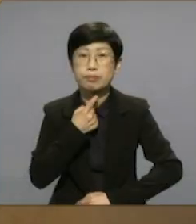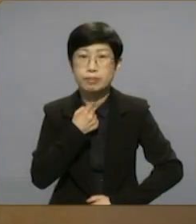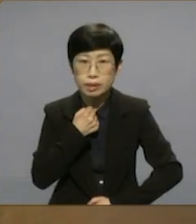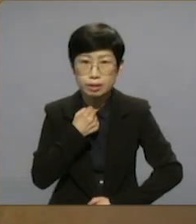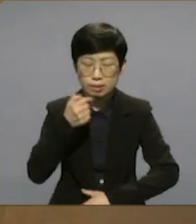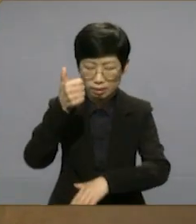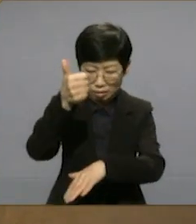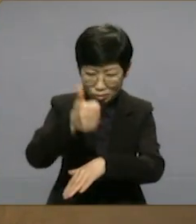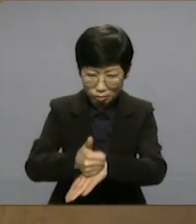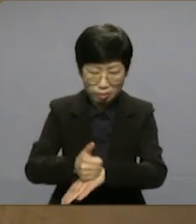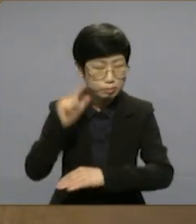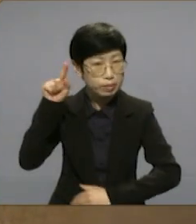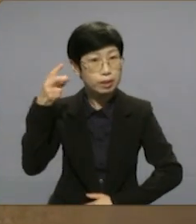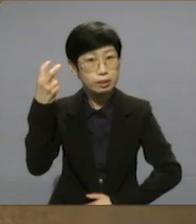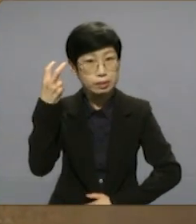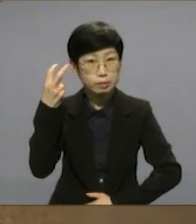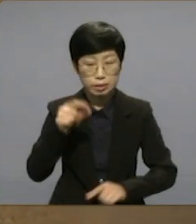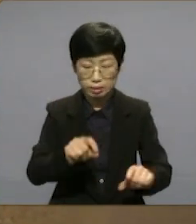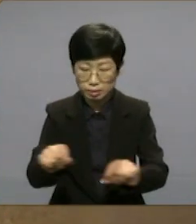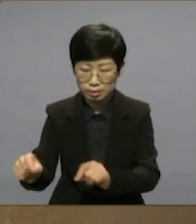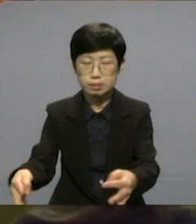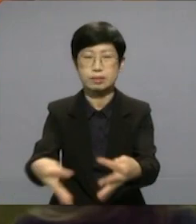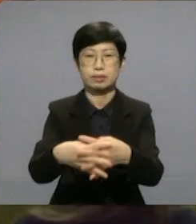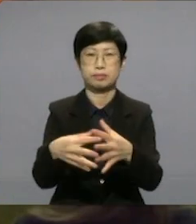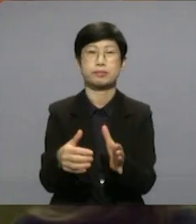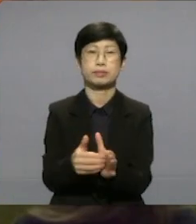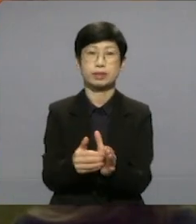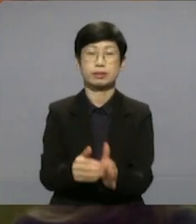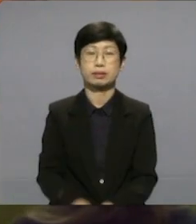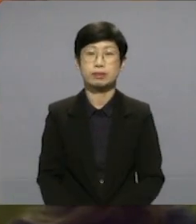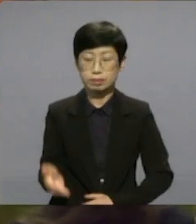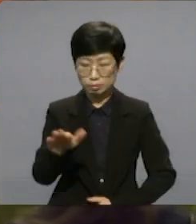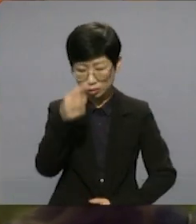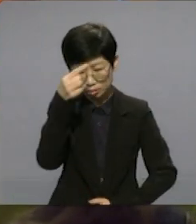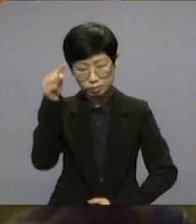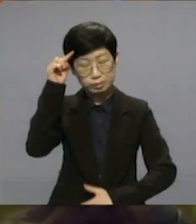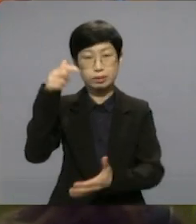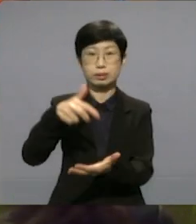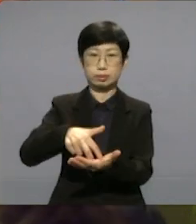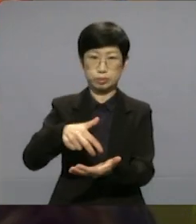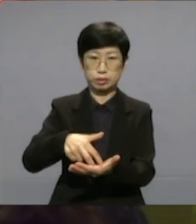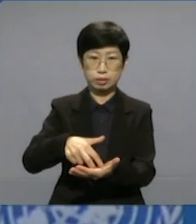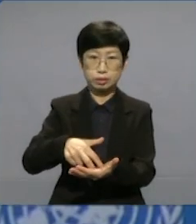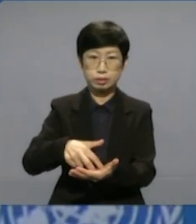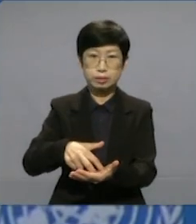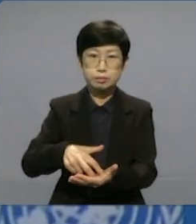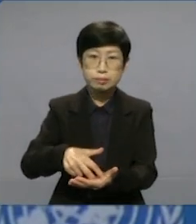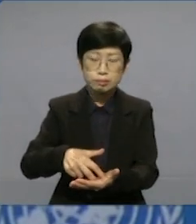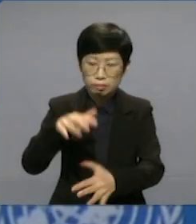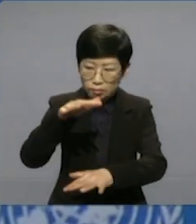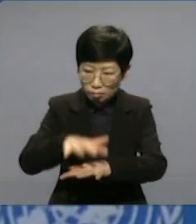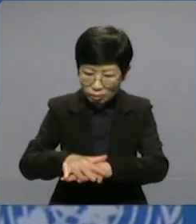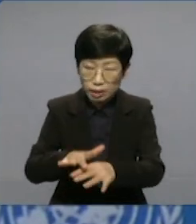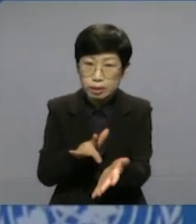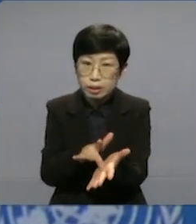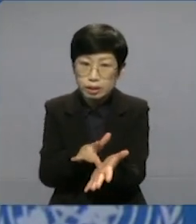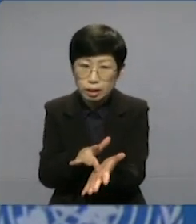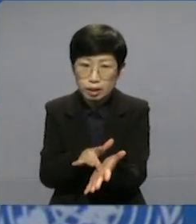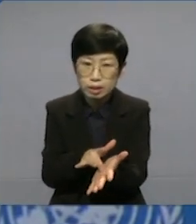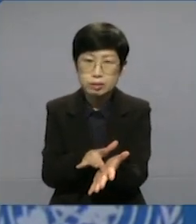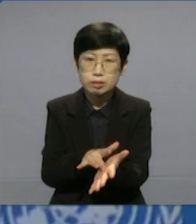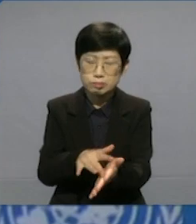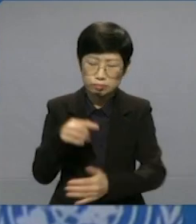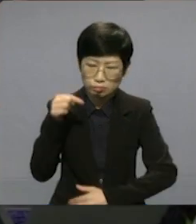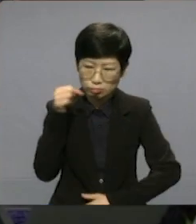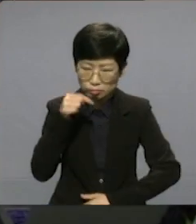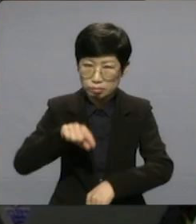진통 끝에 120일 연장에 합의했습니다. 하지만 러시아는 자국의 비료 수출 제재 완화를 요구하며 이행되지